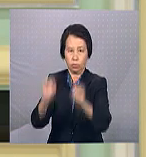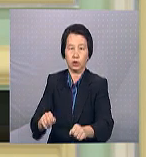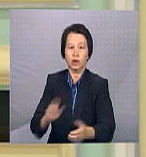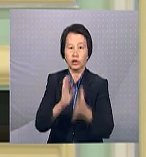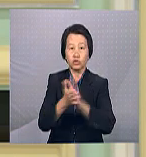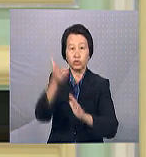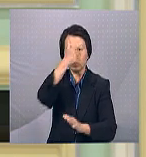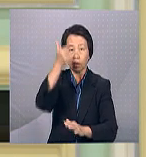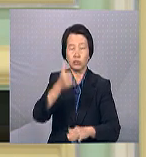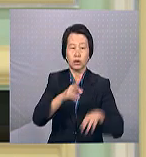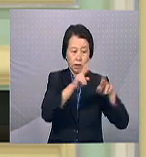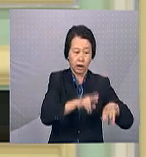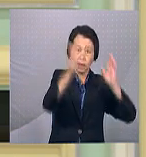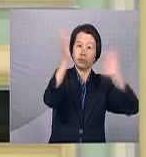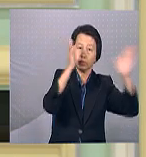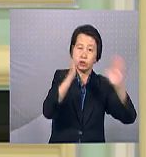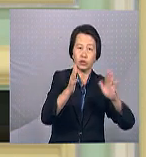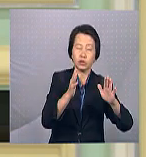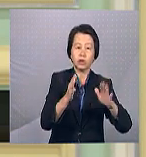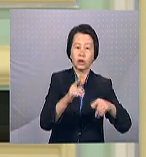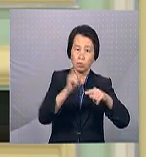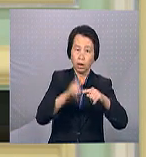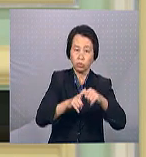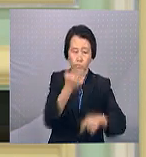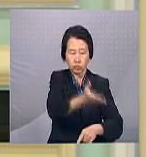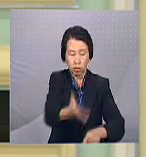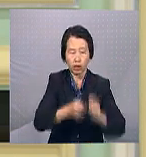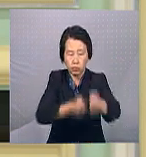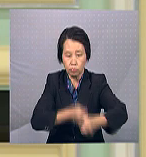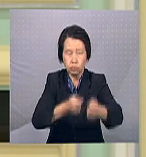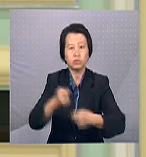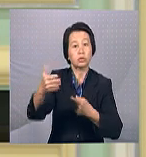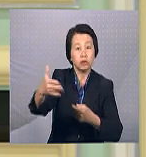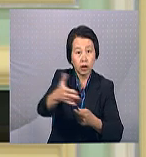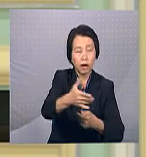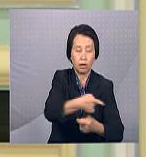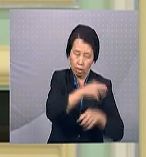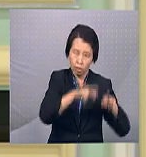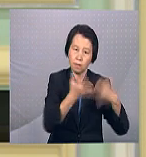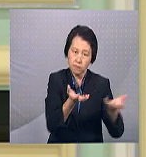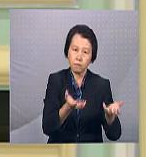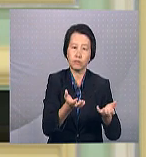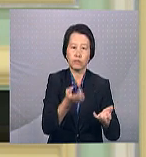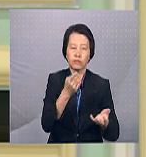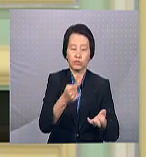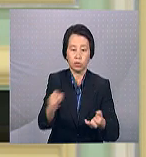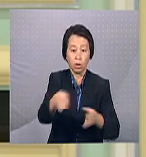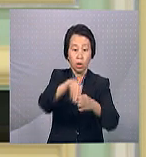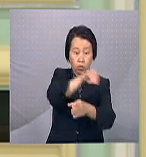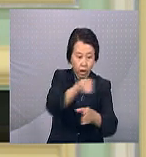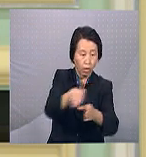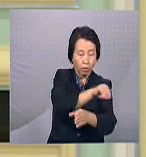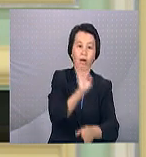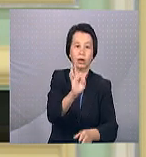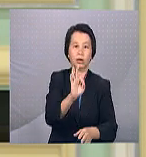kita bergantung kepada produk-produk pertanian dan perikanan yang dikeluarkan. Jadi tidak ada